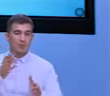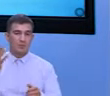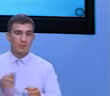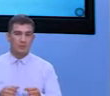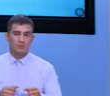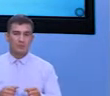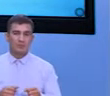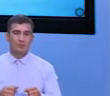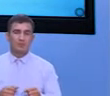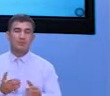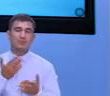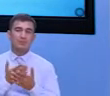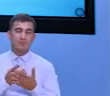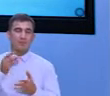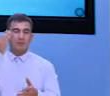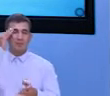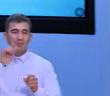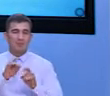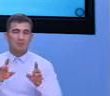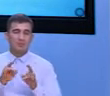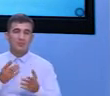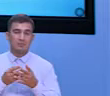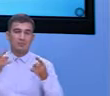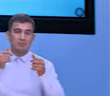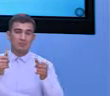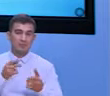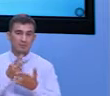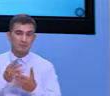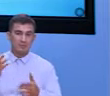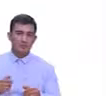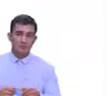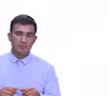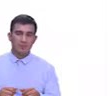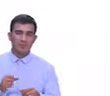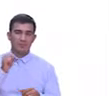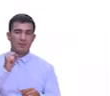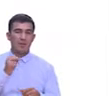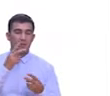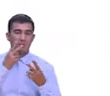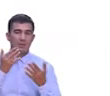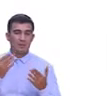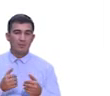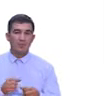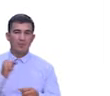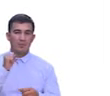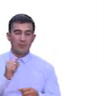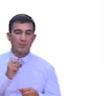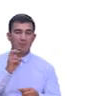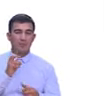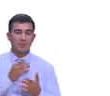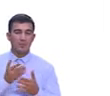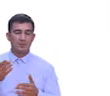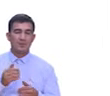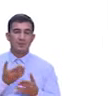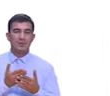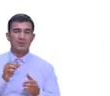buni bir misollarda ko'rib chiqaylik. Demak, ekraningizga qarang. A ko'rinishda A B kesma